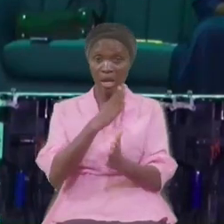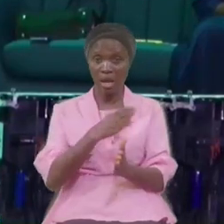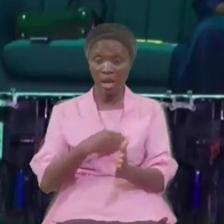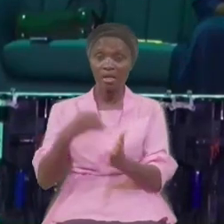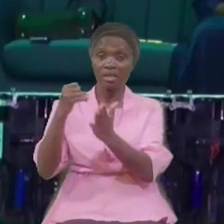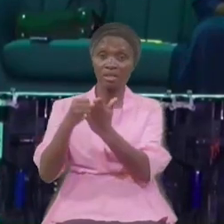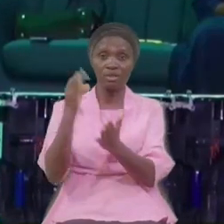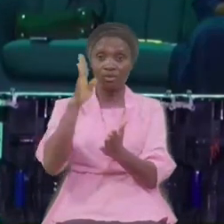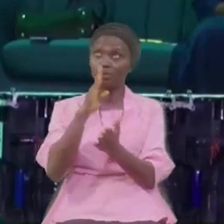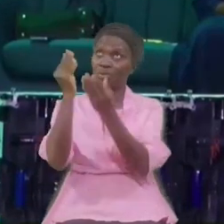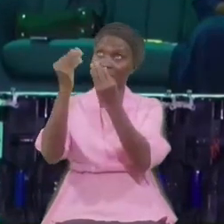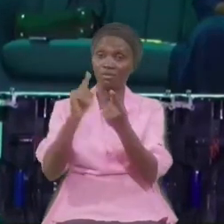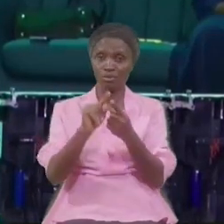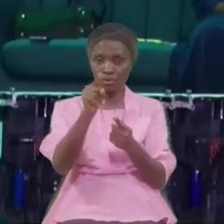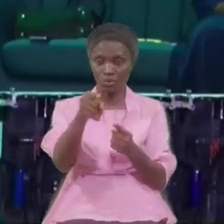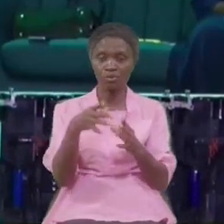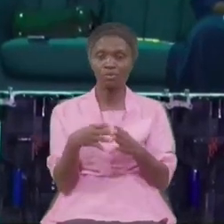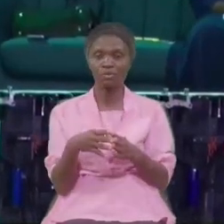Demandez et vous sera donné.